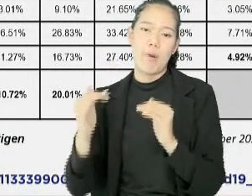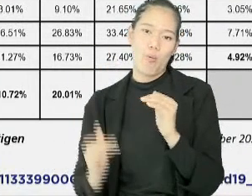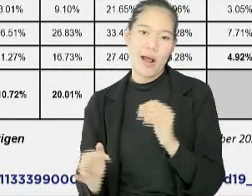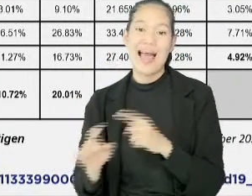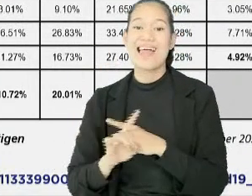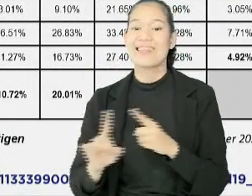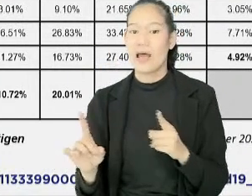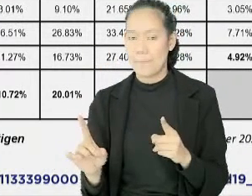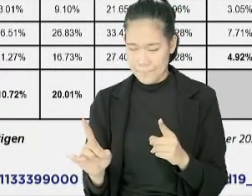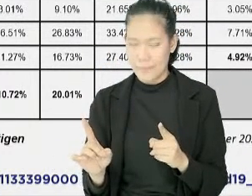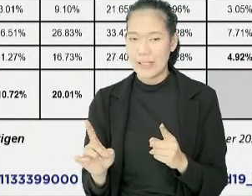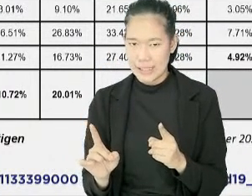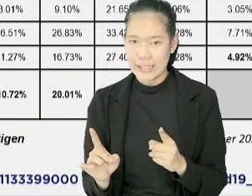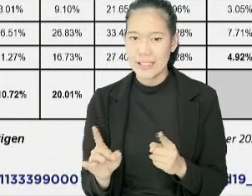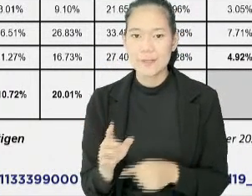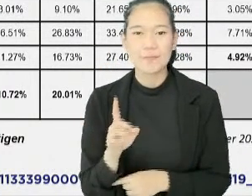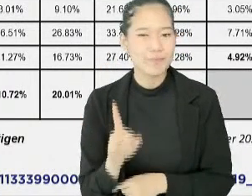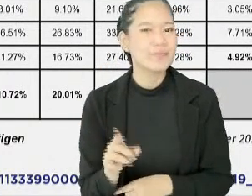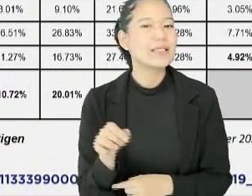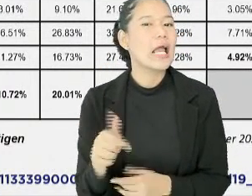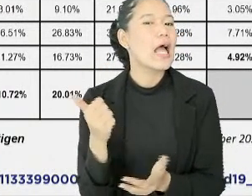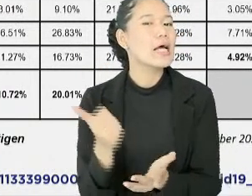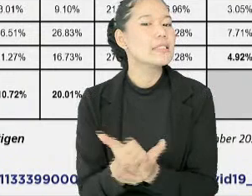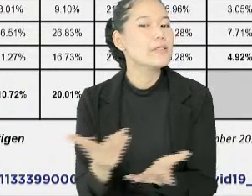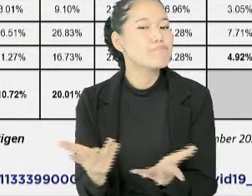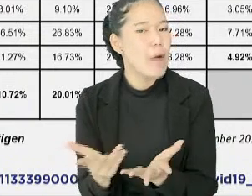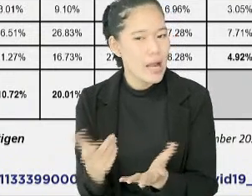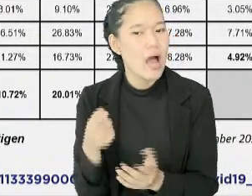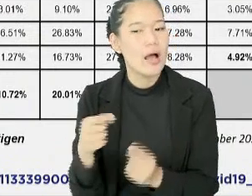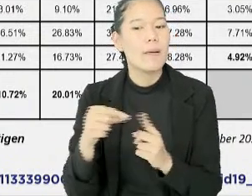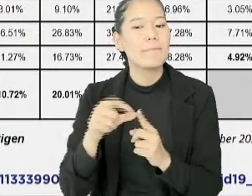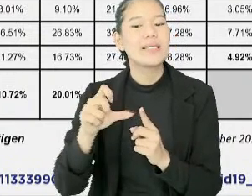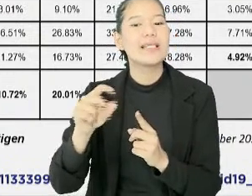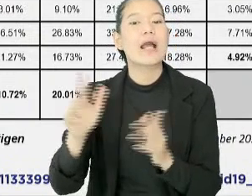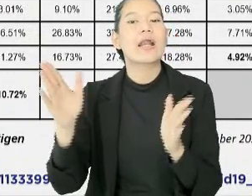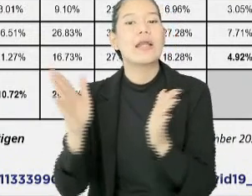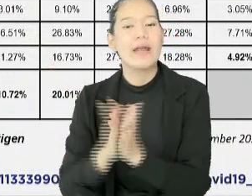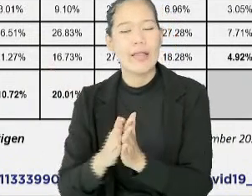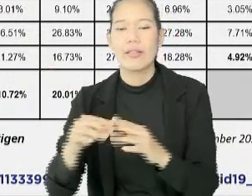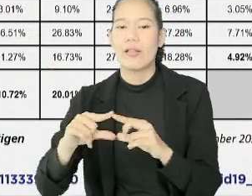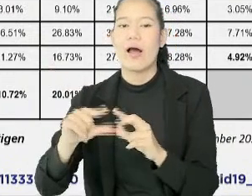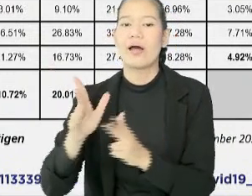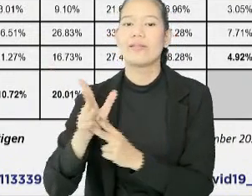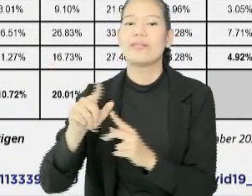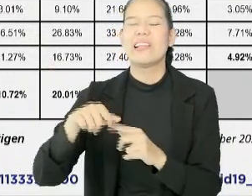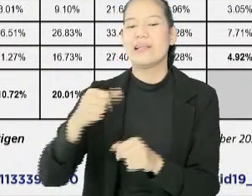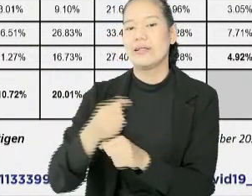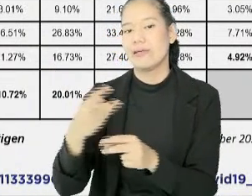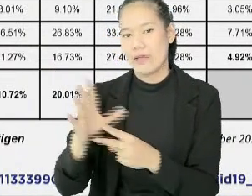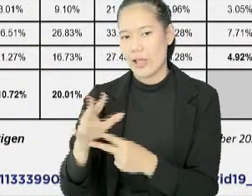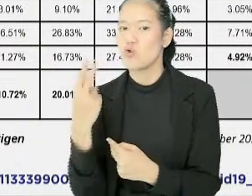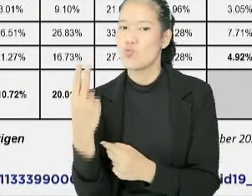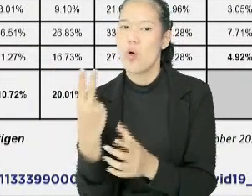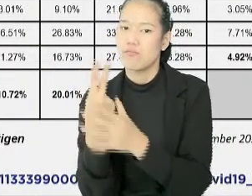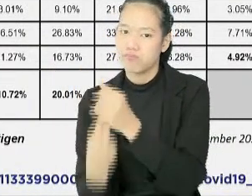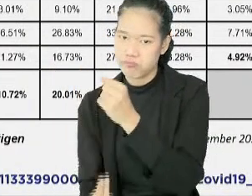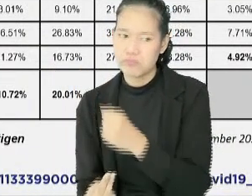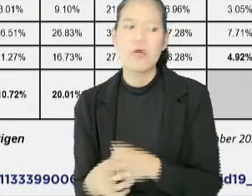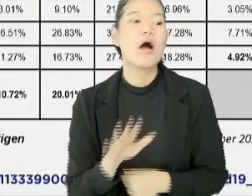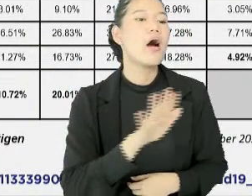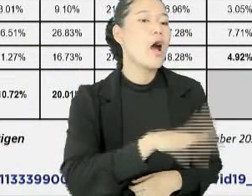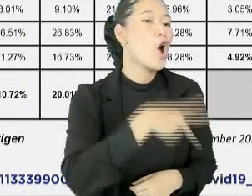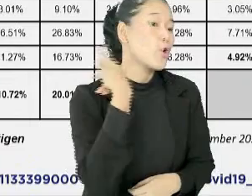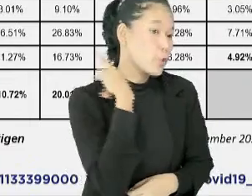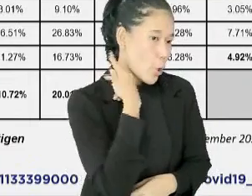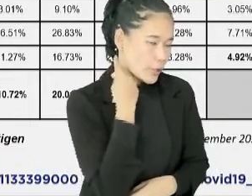cuma memang catatannya adalah ini berasal dari pemeriksaan PCR dan antigen seperti itu dokter